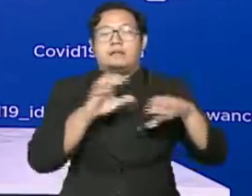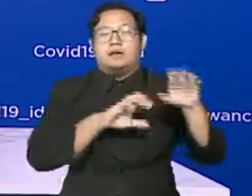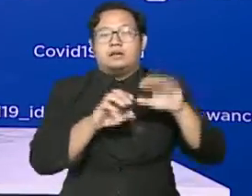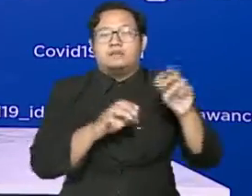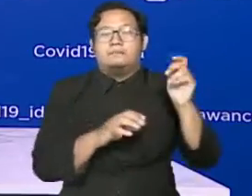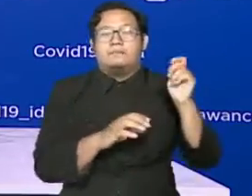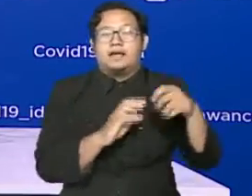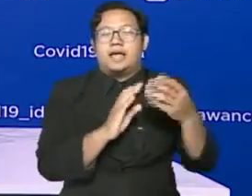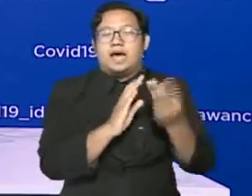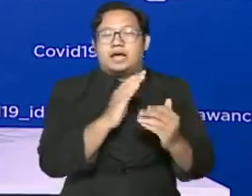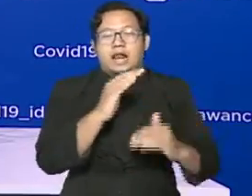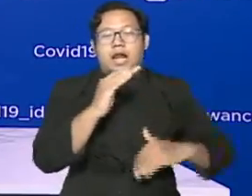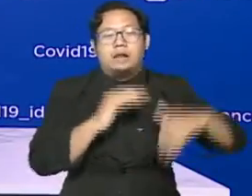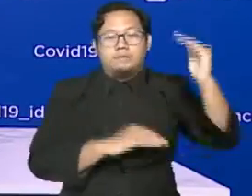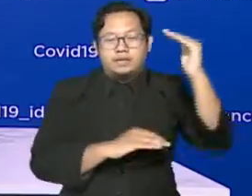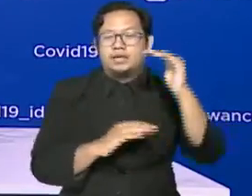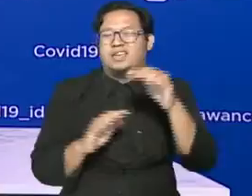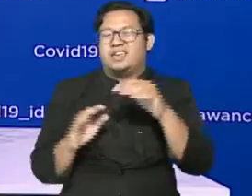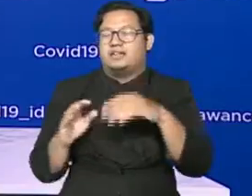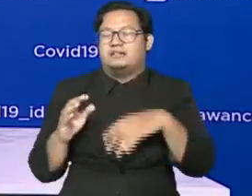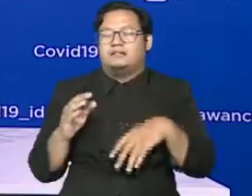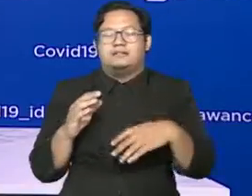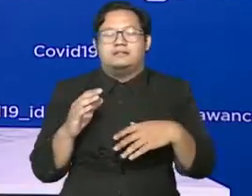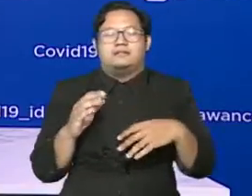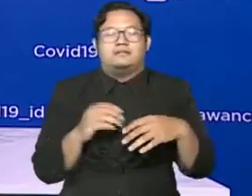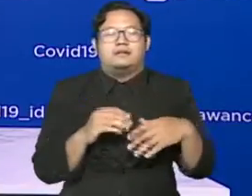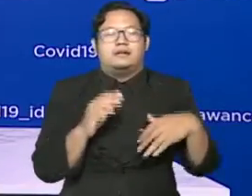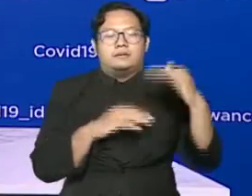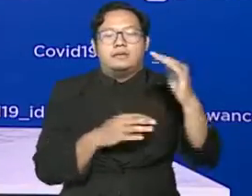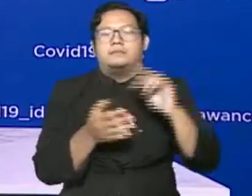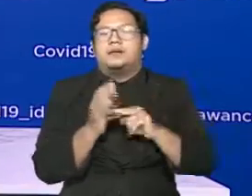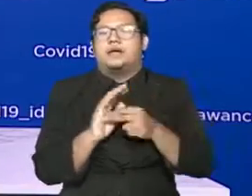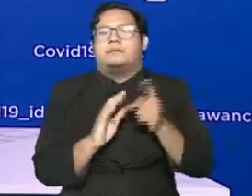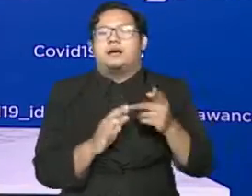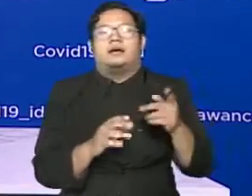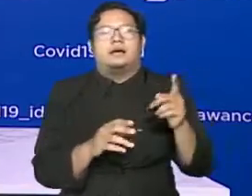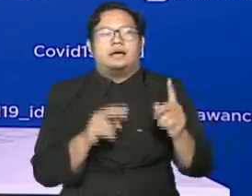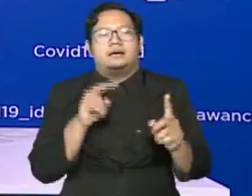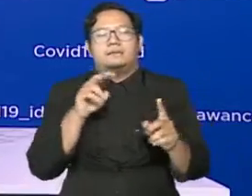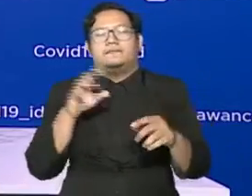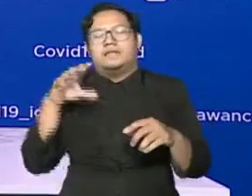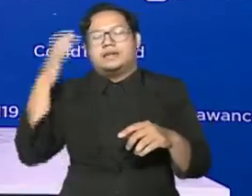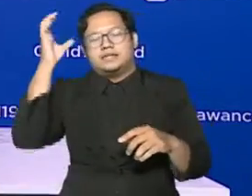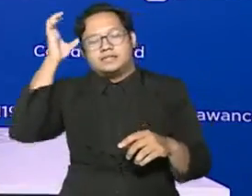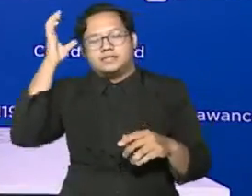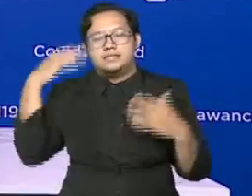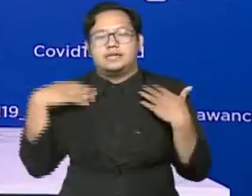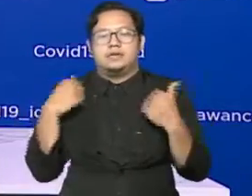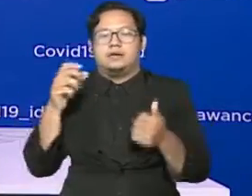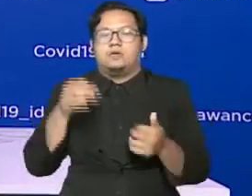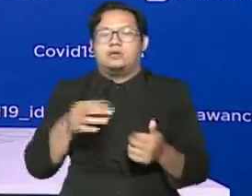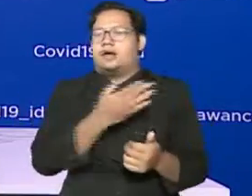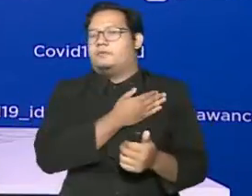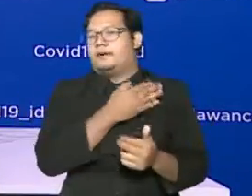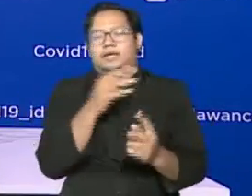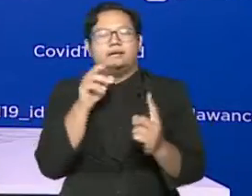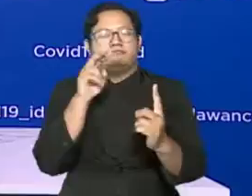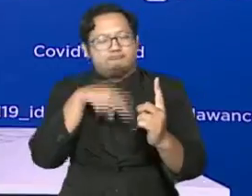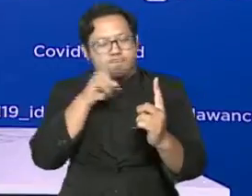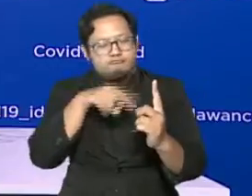mengikuti ketetapan pemerintah maka akan dilakukan pembinaan melalui Dinas Kesehatan kota atau Kabupaten